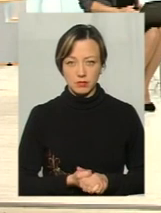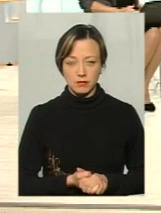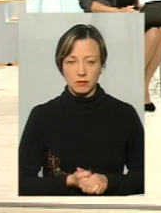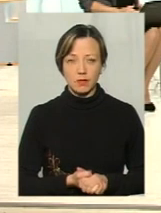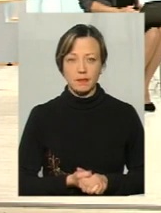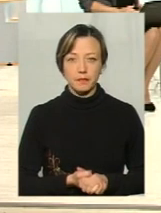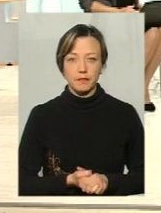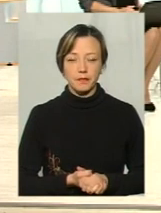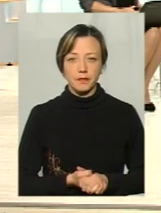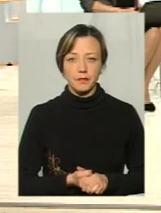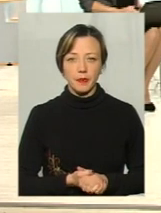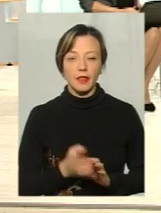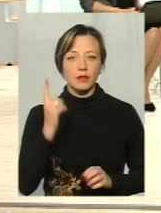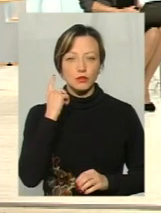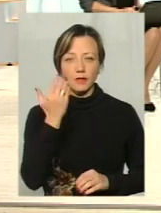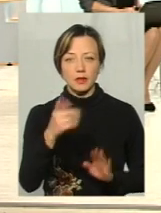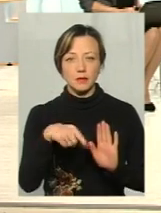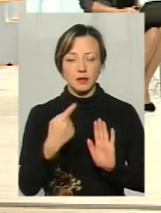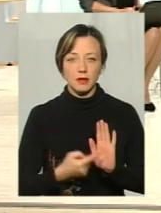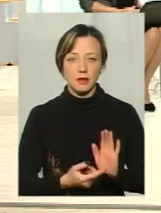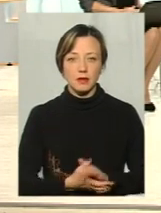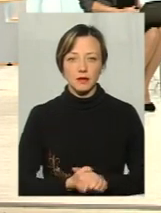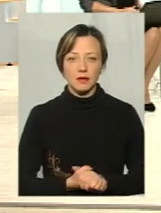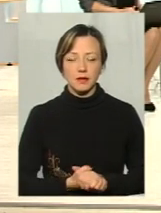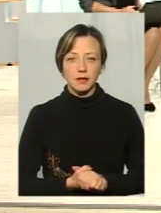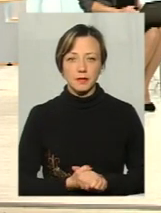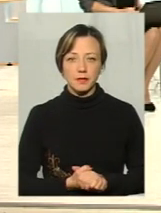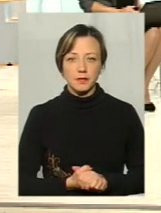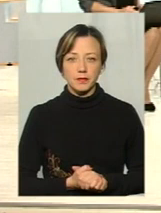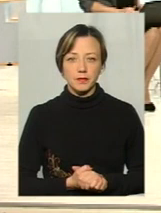Ви нас чуєте? Ми хочемо почути ваше питання.